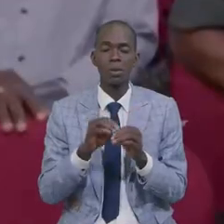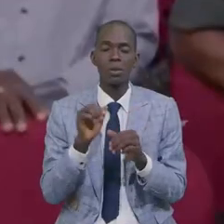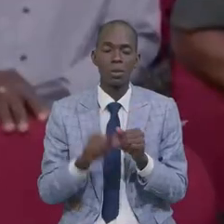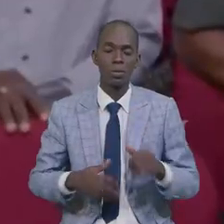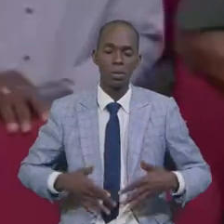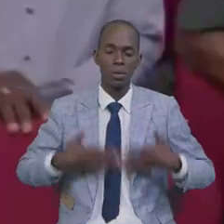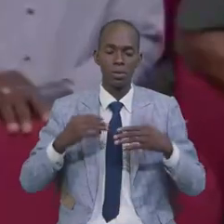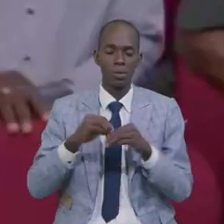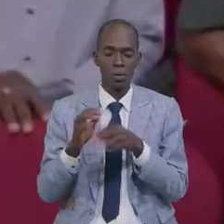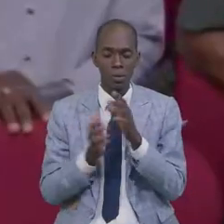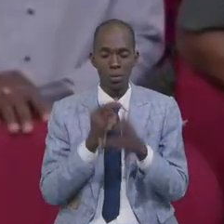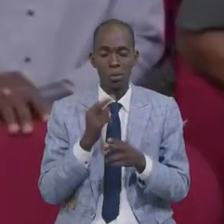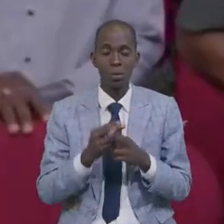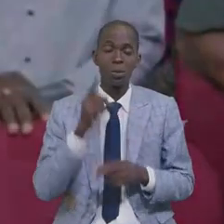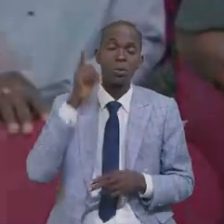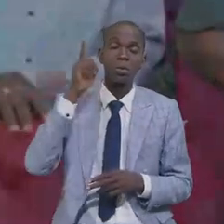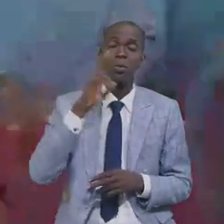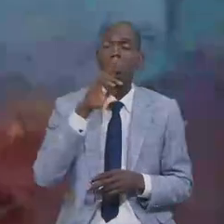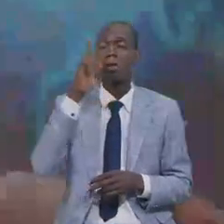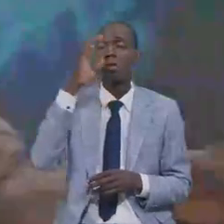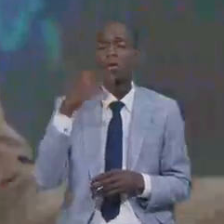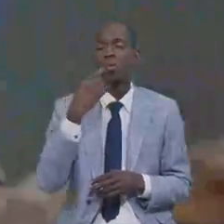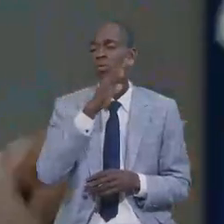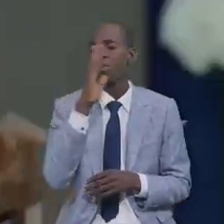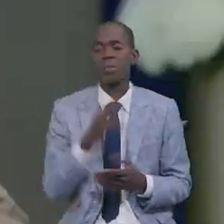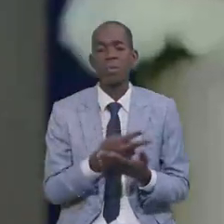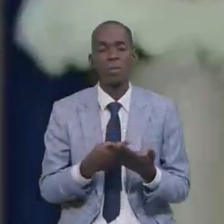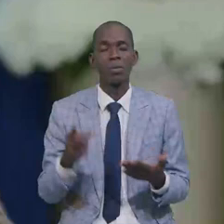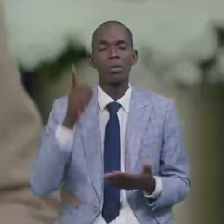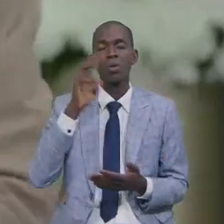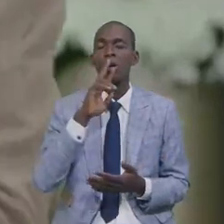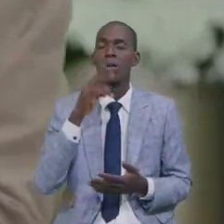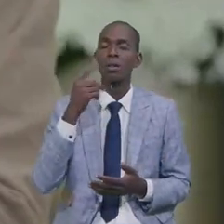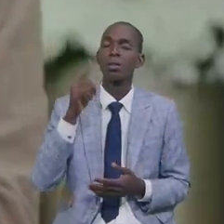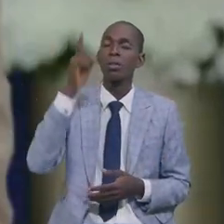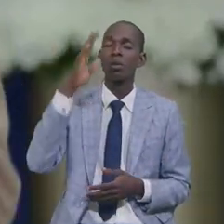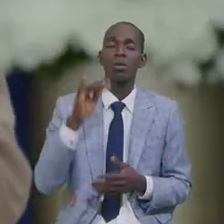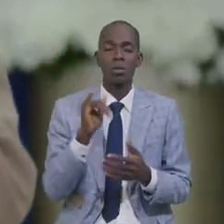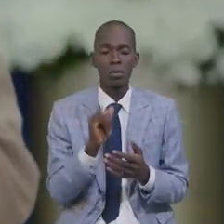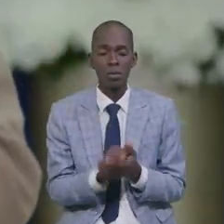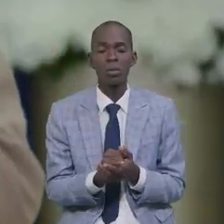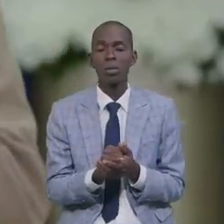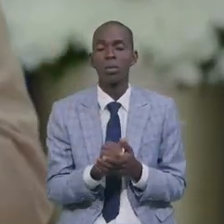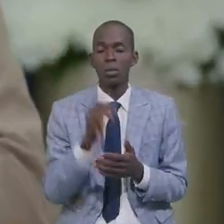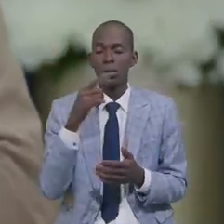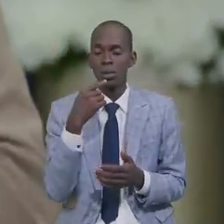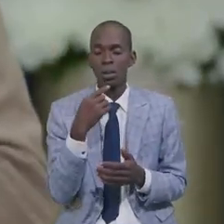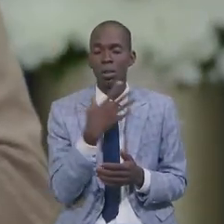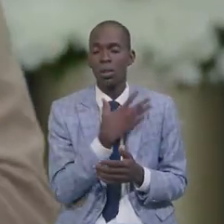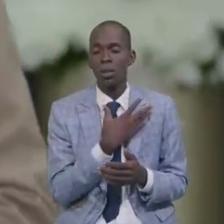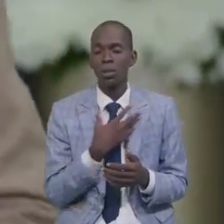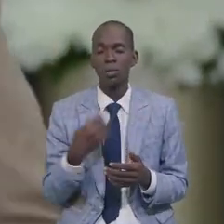soit magnifié dans chaque vie au nom de Jésus. Tu es le Dieu qui ne peut échouer. Tu es le Dieu qui appelle, équipe